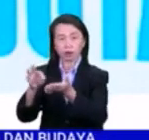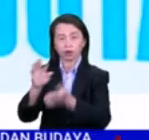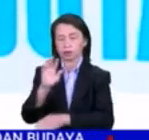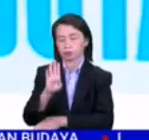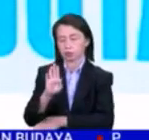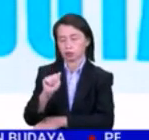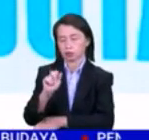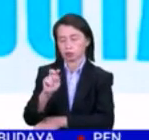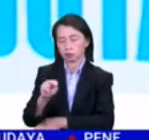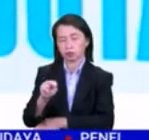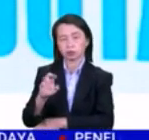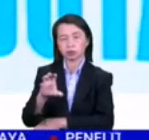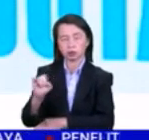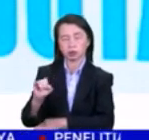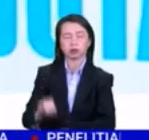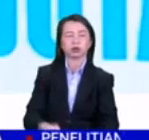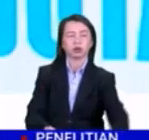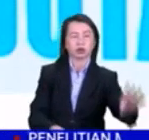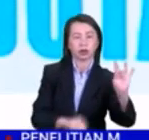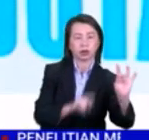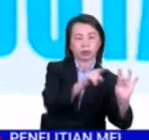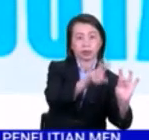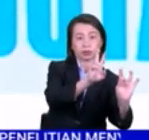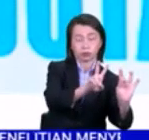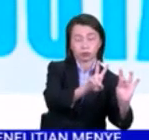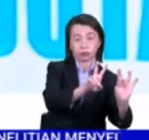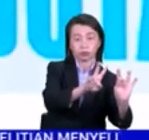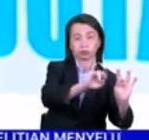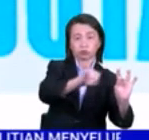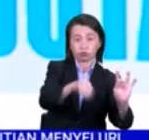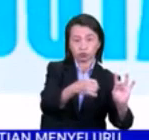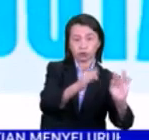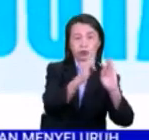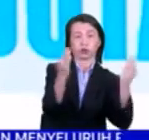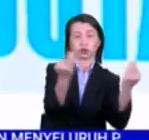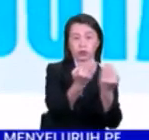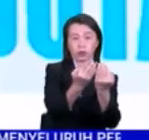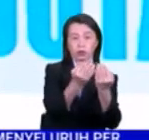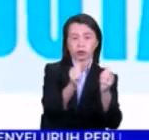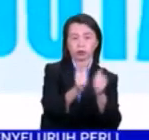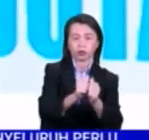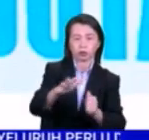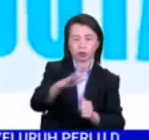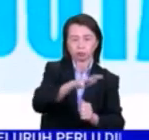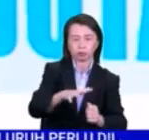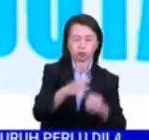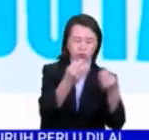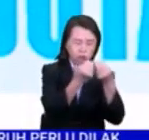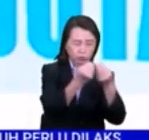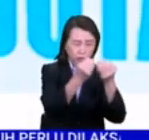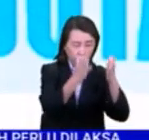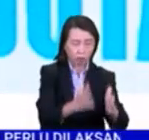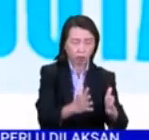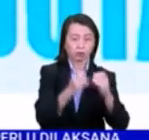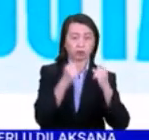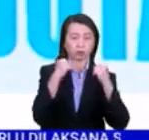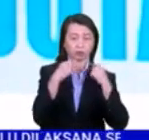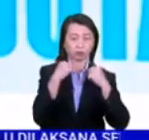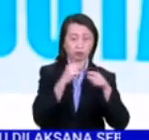Terdapat 8.2 juta isi rumah dengan purata saiz isi rumah